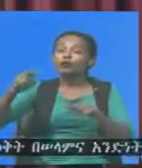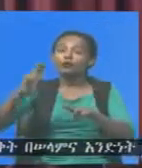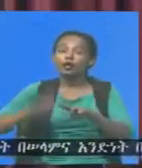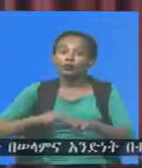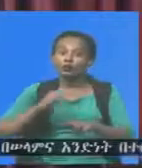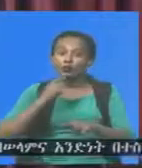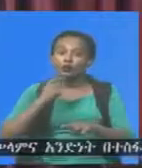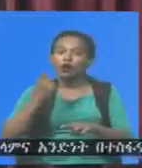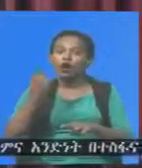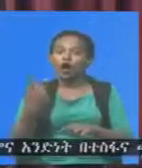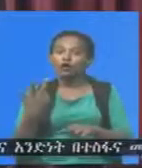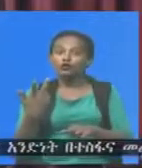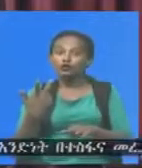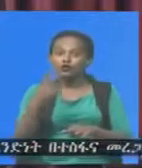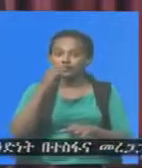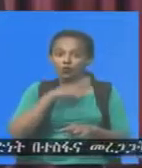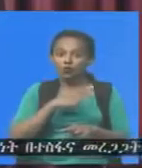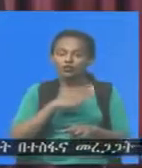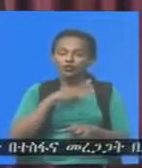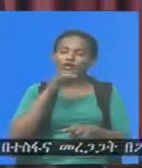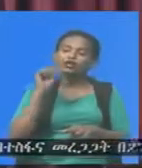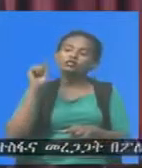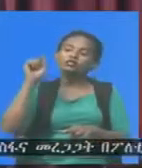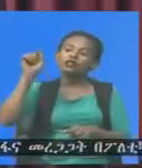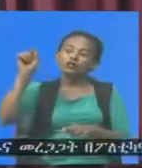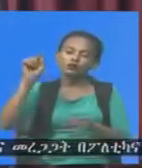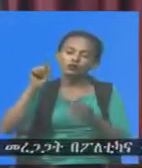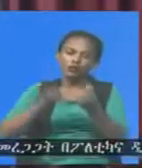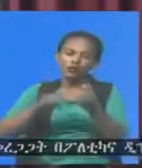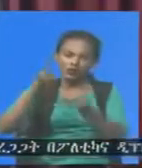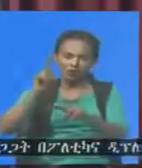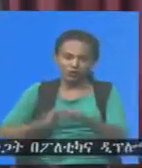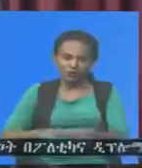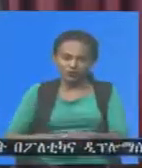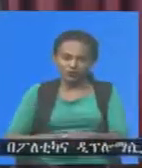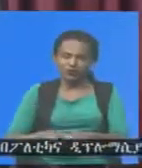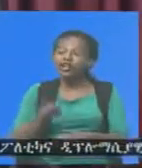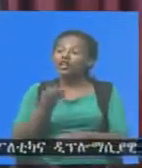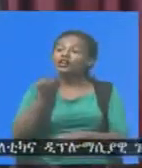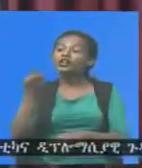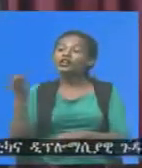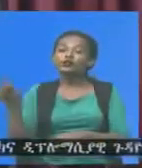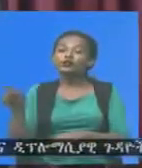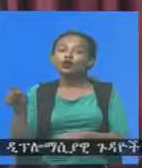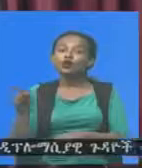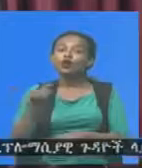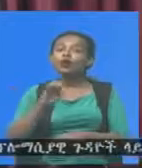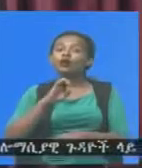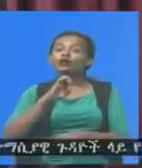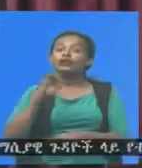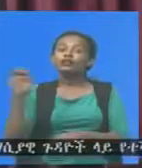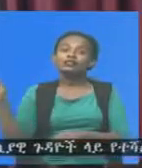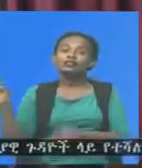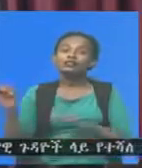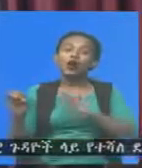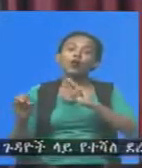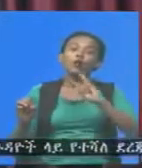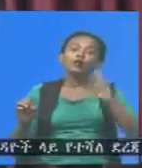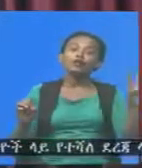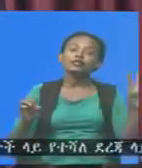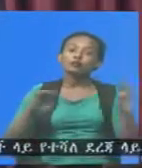1-3 ሰዎች እዛ ጋር ይቀመጣሉ በዛኛው ጫፍ። እነሱ ደግሞ ኢስት እና ዌስት ባንክ የኛ ነው